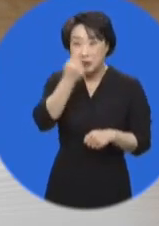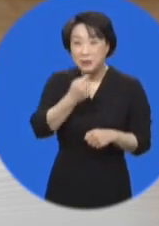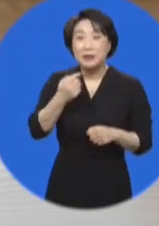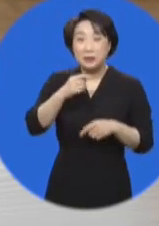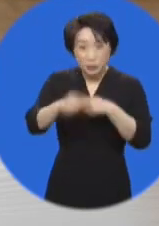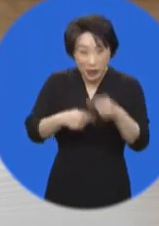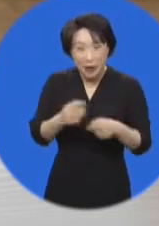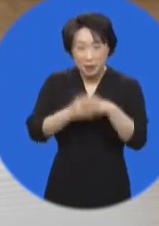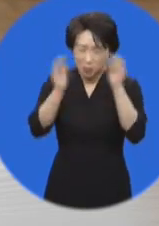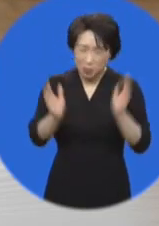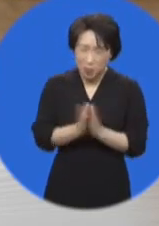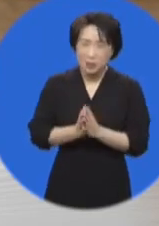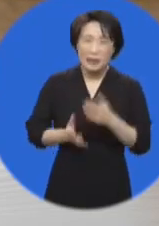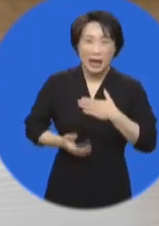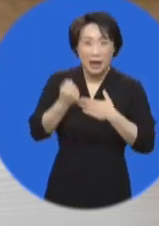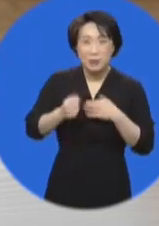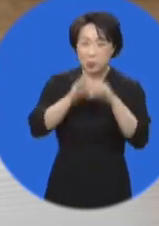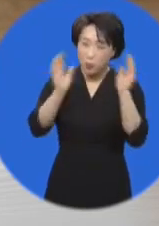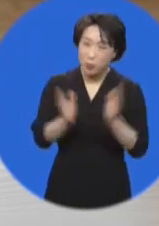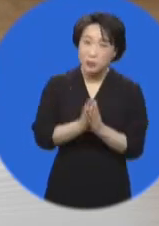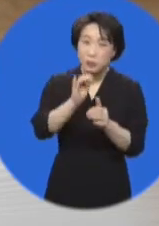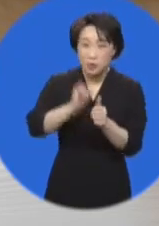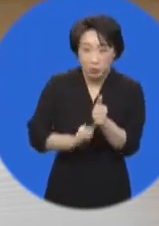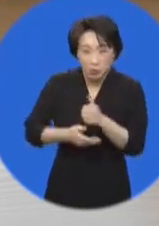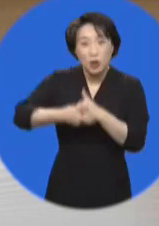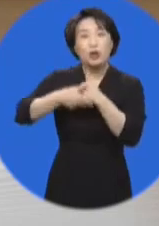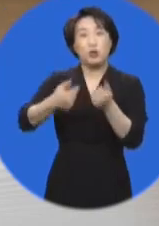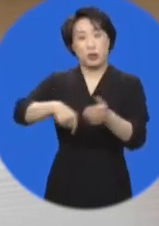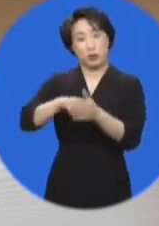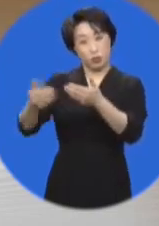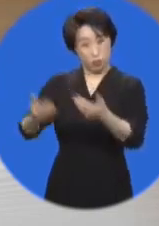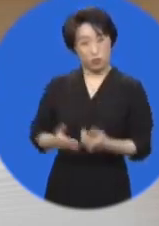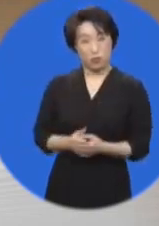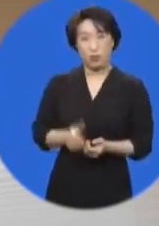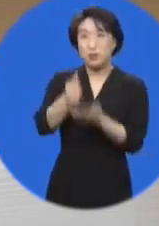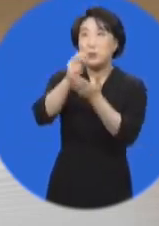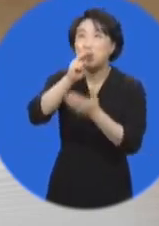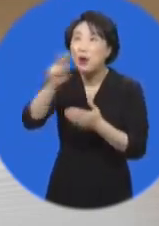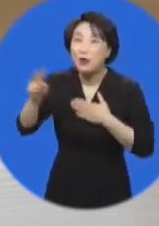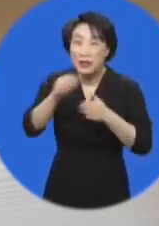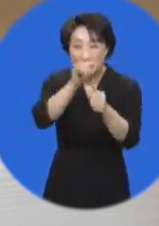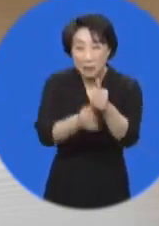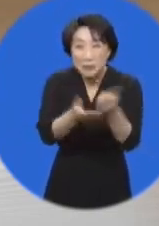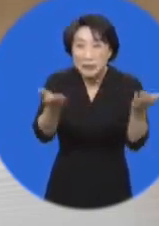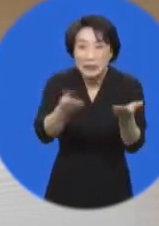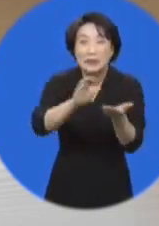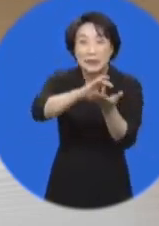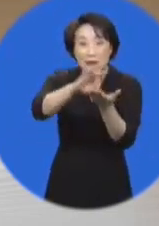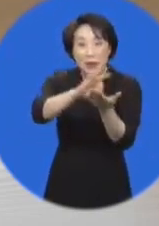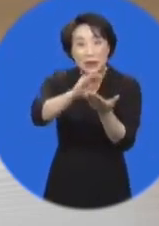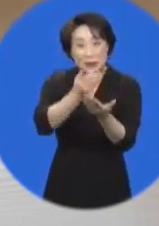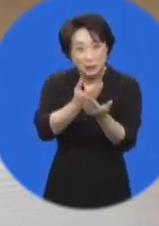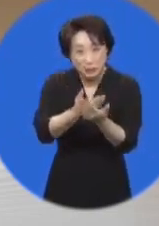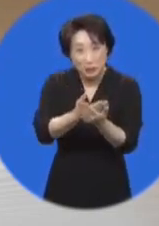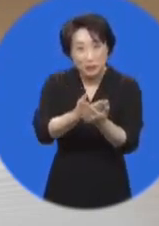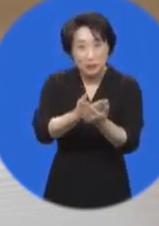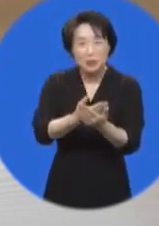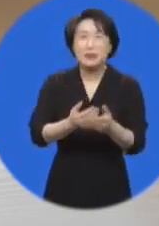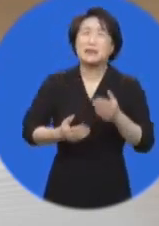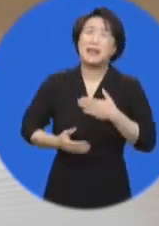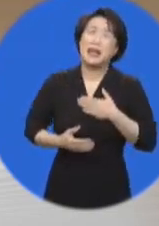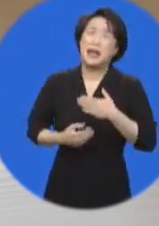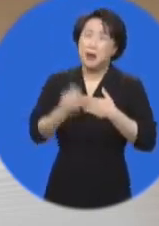내게 있는 모든 것이 다 섬기라고 주신 것이니 주여 섬기는 데 쓰게 하시고